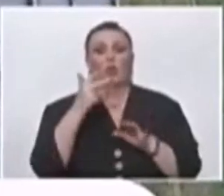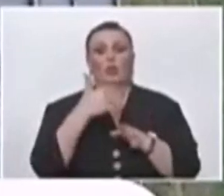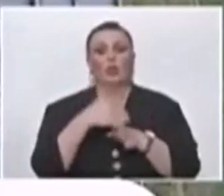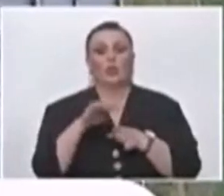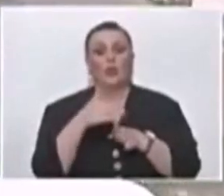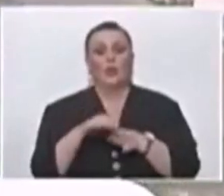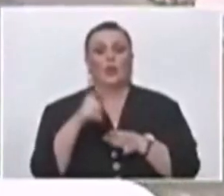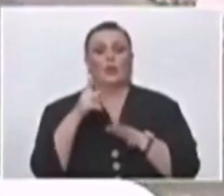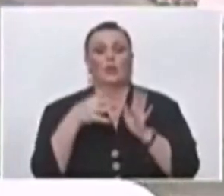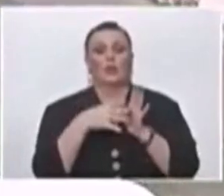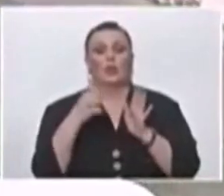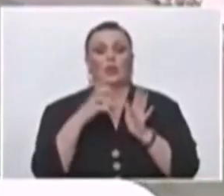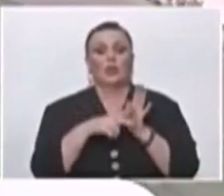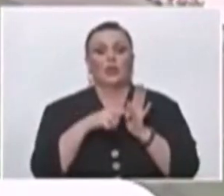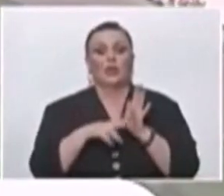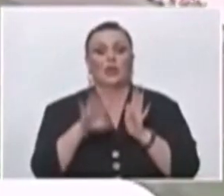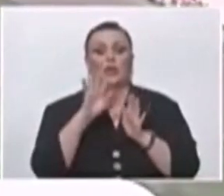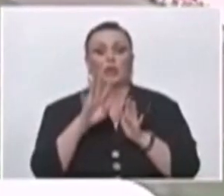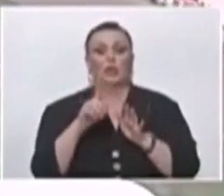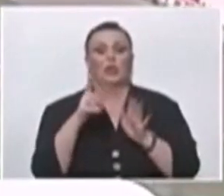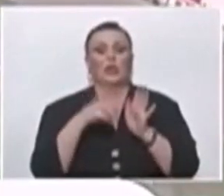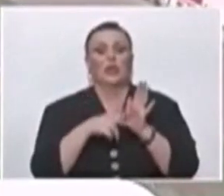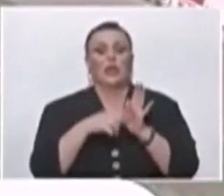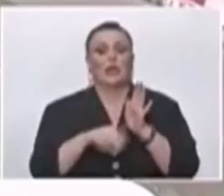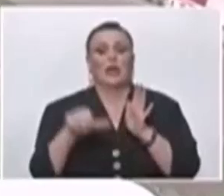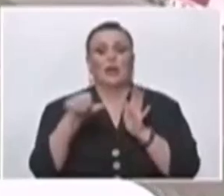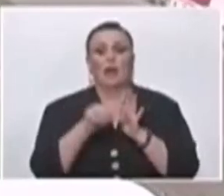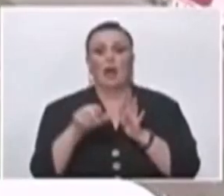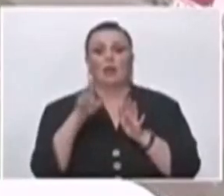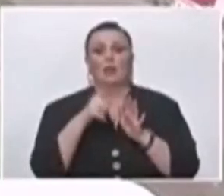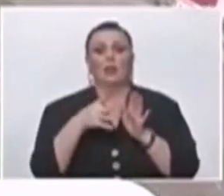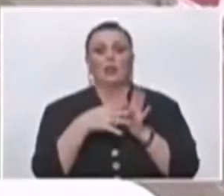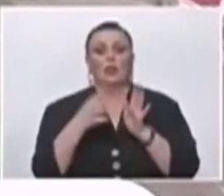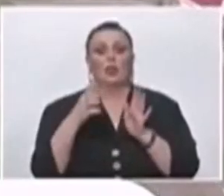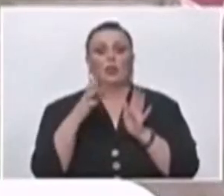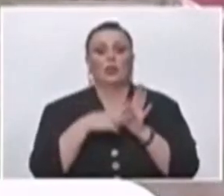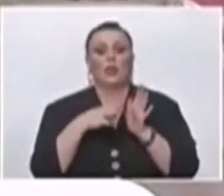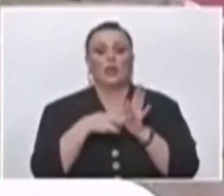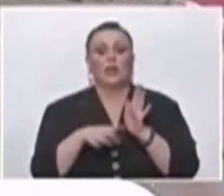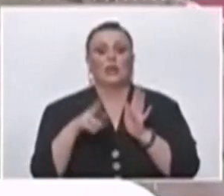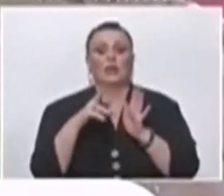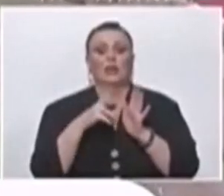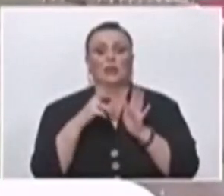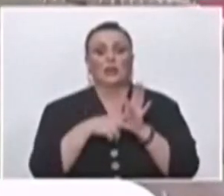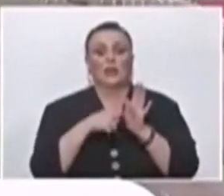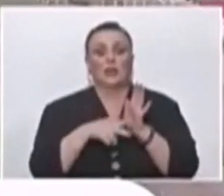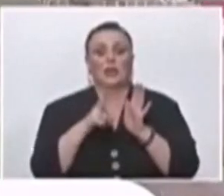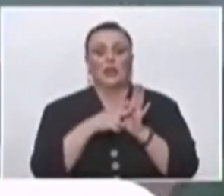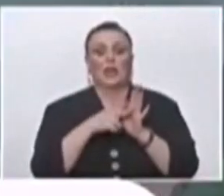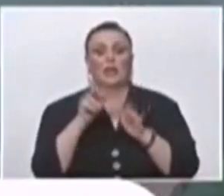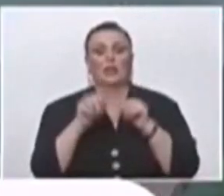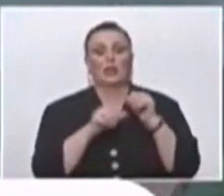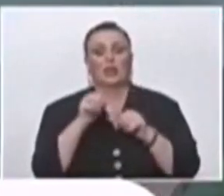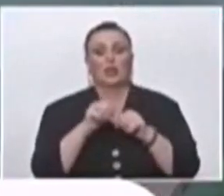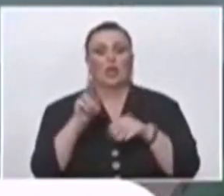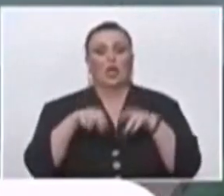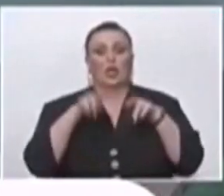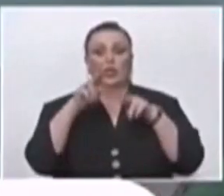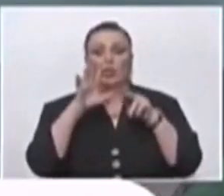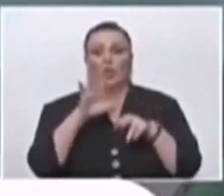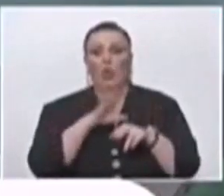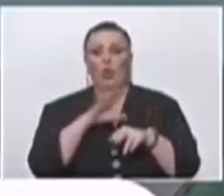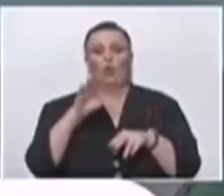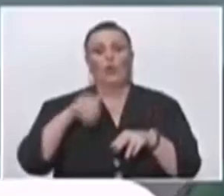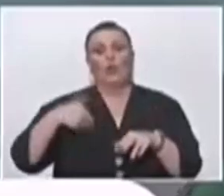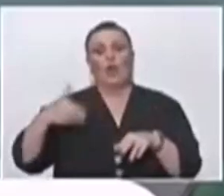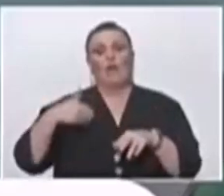mərhələdə 1984, 1986 və 1988-ci illərdə inşa olunub. Qurğular əhalinin fasiləsiz və